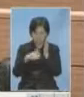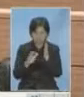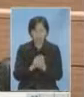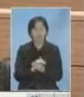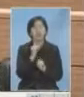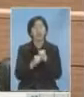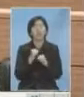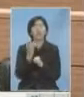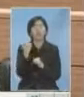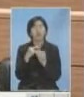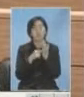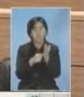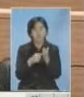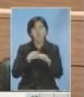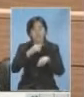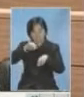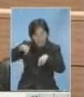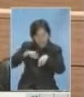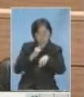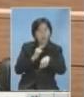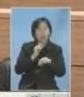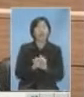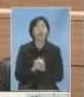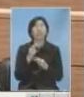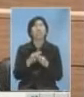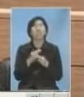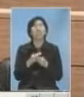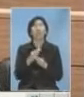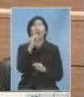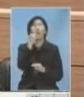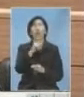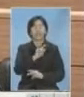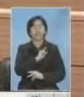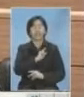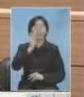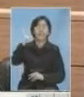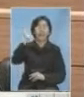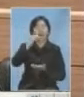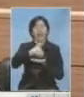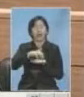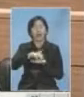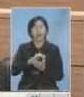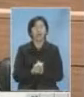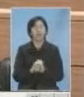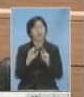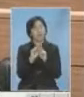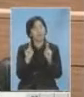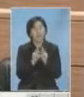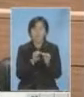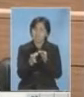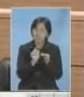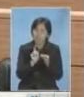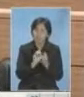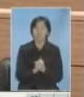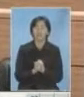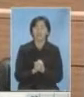ในปีที่แล้วจริงๆตั้งใจจะพูดหลังบัลลังก์แต่เมื่อขานชื่อแล้วก็ต้องทำหน้าที่ในสภาครับอย่างนี้ท่านกรรมาธิการจะตอบผมอย่างไรว่า